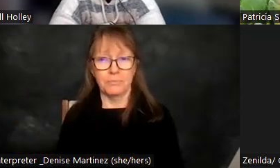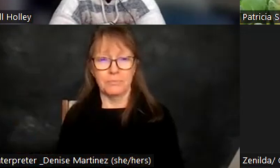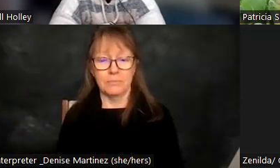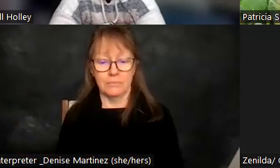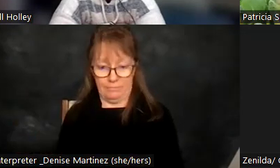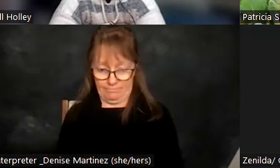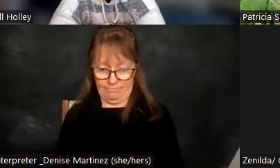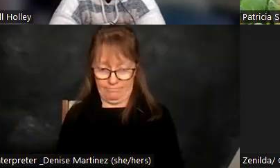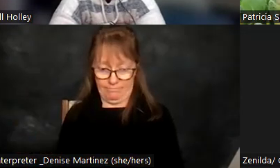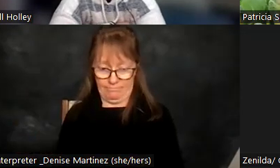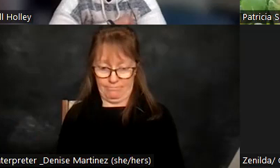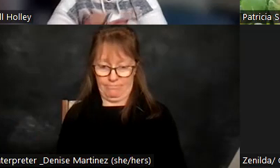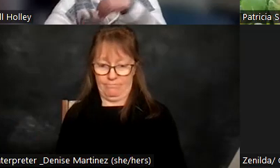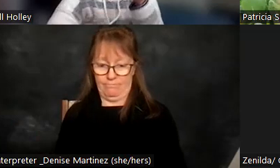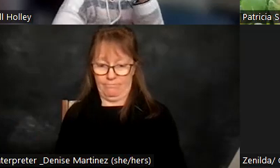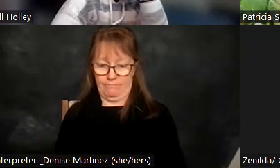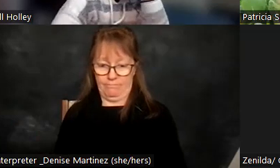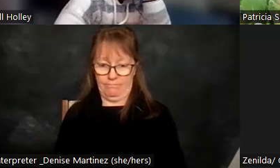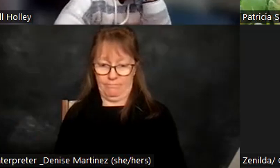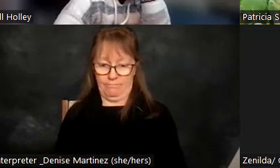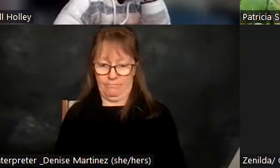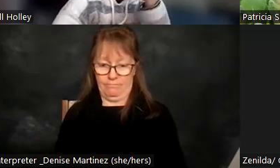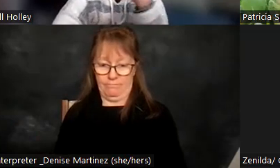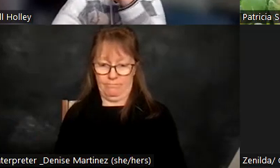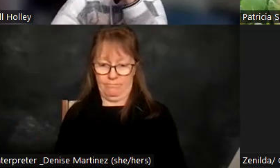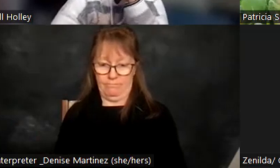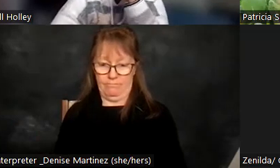And I see Lydia's hand is up. il y a le main tout.